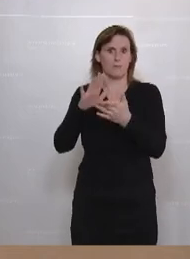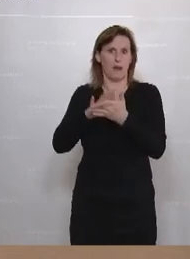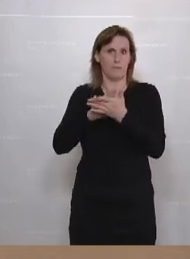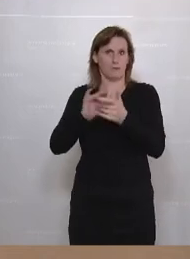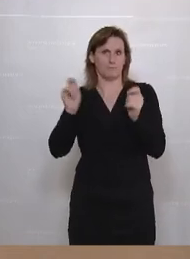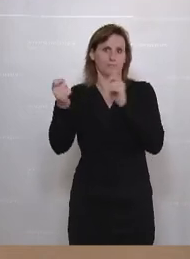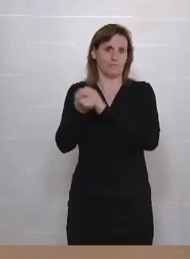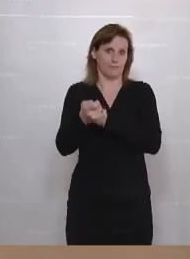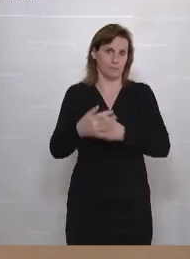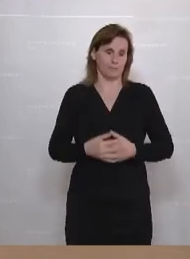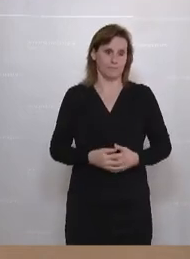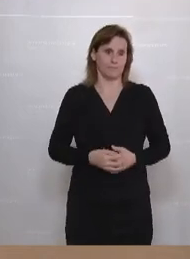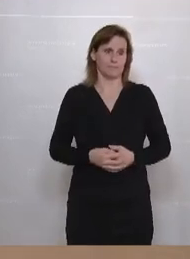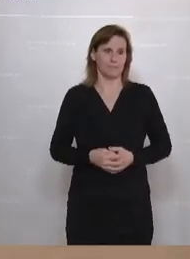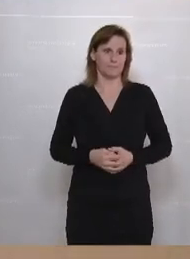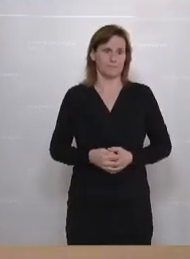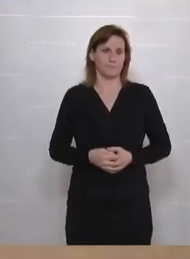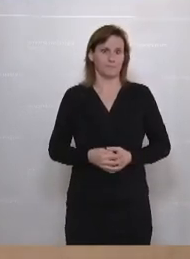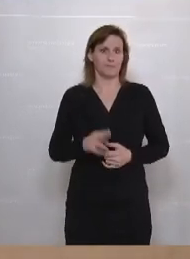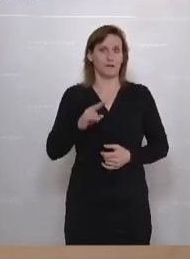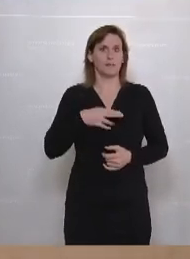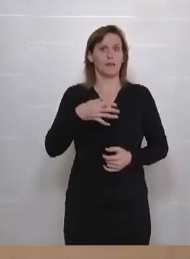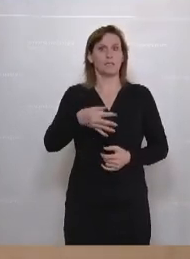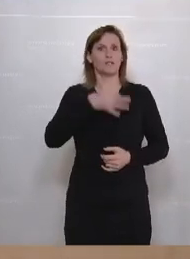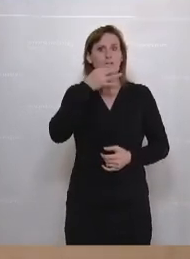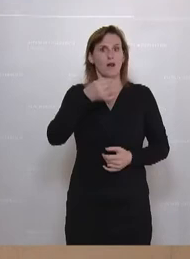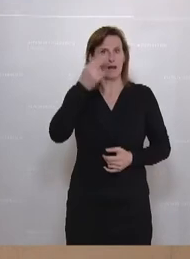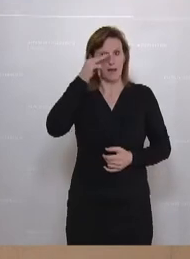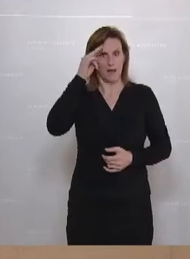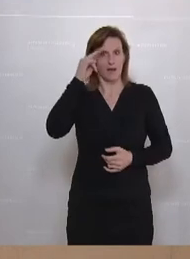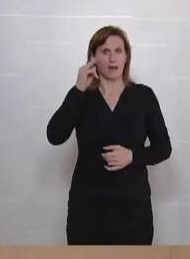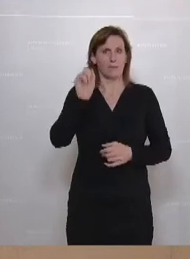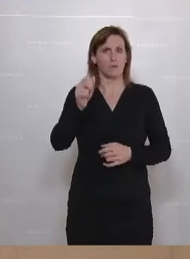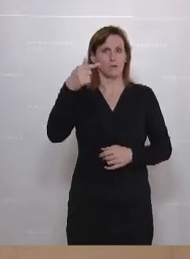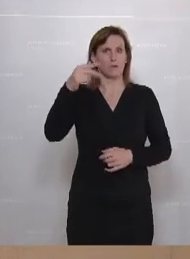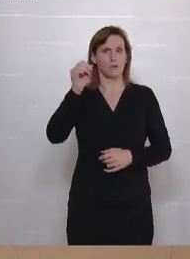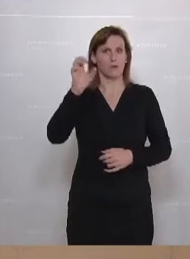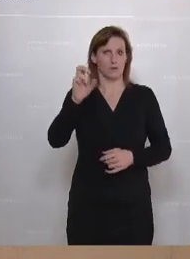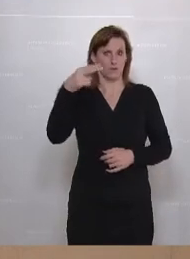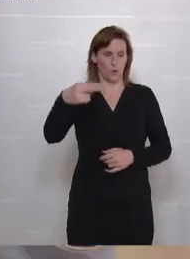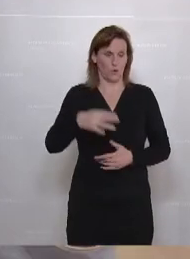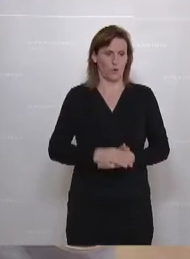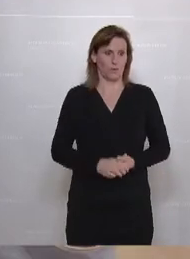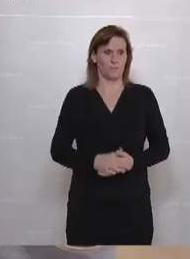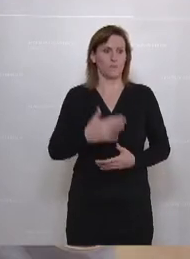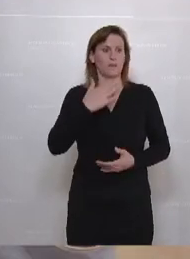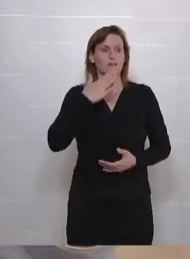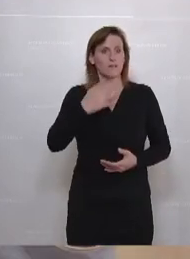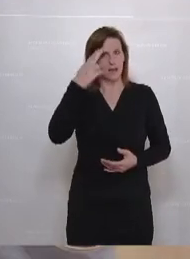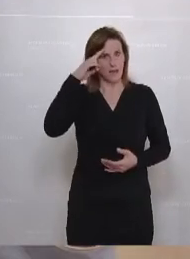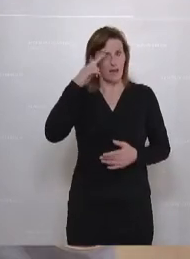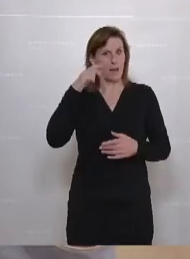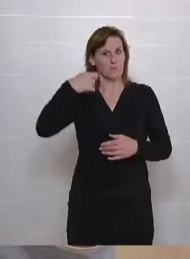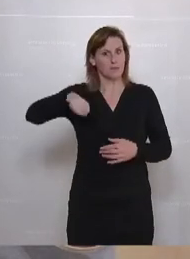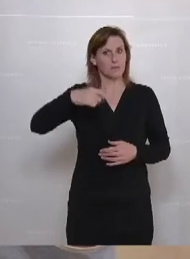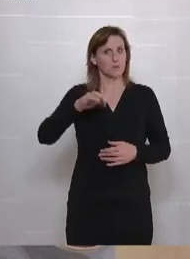kommt. Die nächste Frage stellt der Abgeordnete Troch. Danke, Herr Präsident. Guten Morgen,